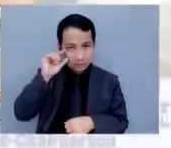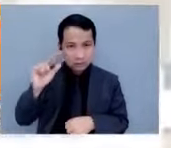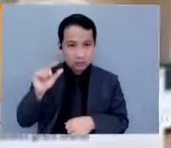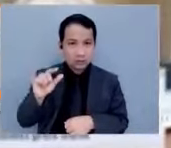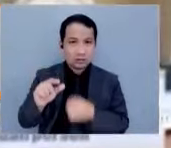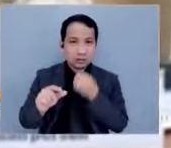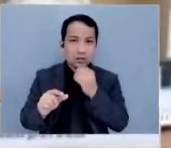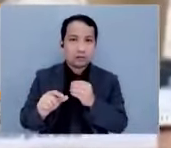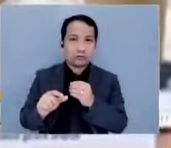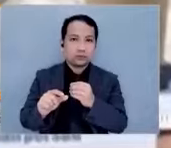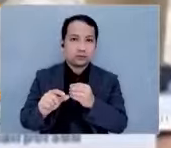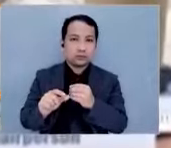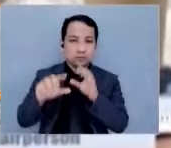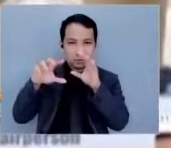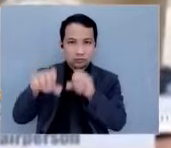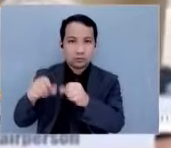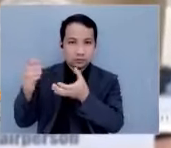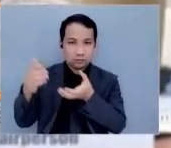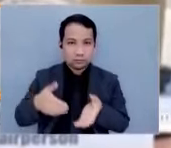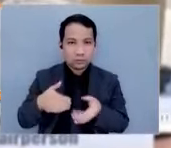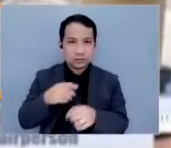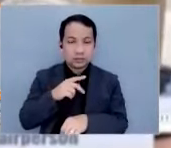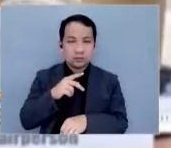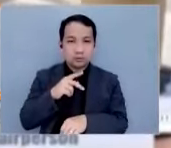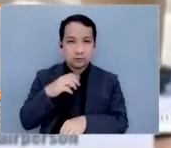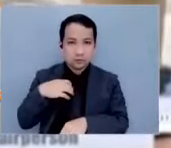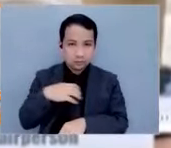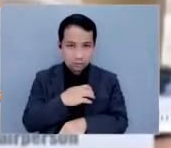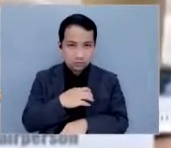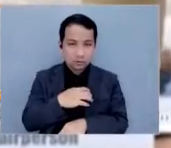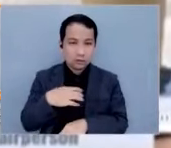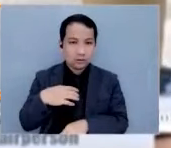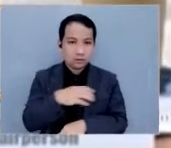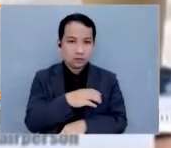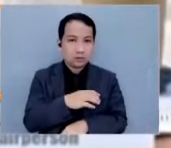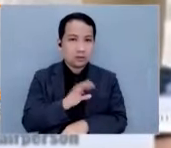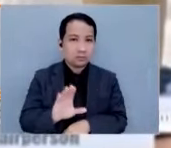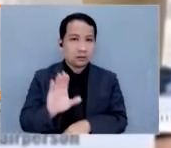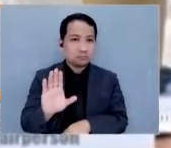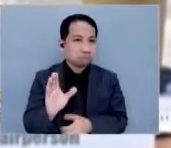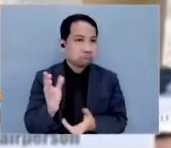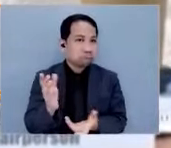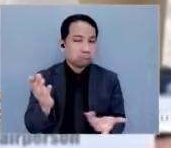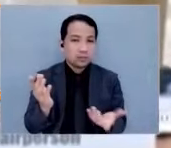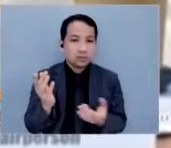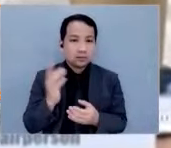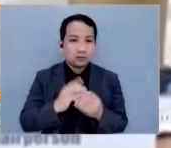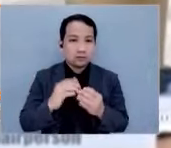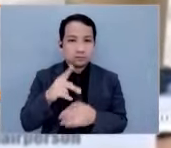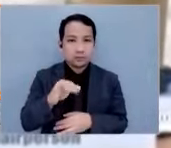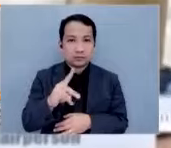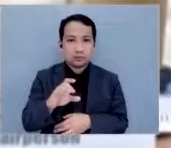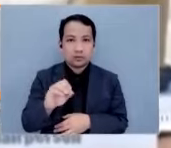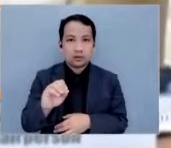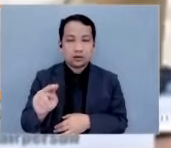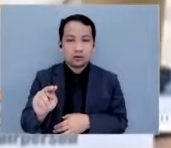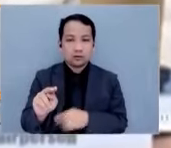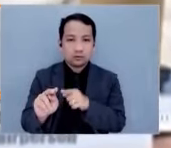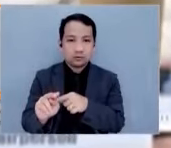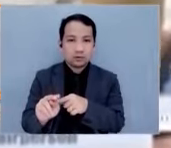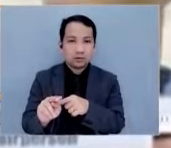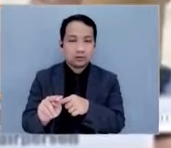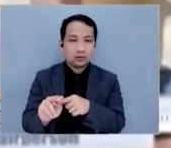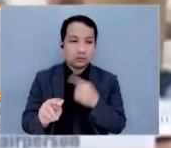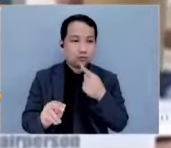contempt. The chair in objection, the motion of the Honorable Paduano to ask the Sergeant of